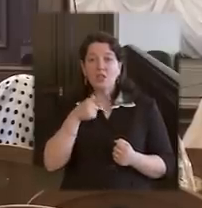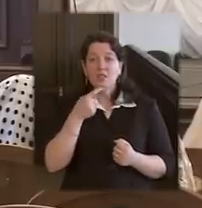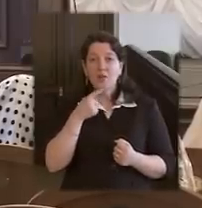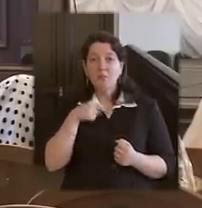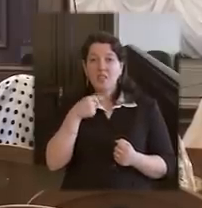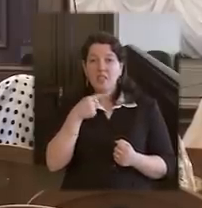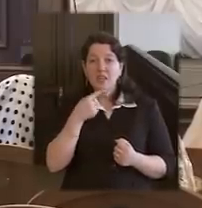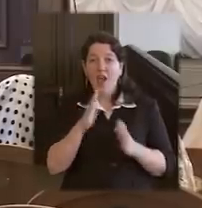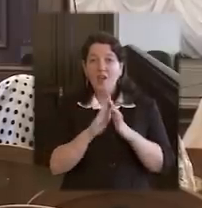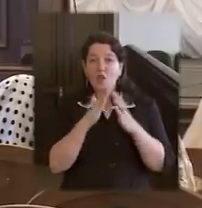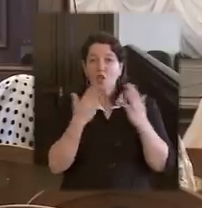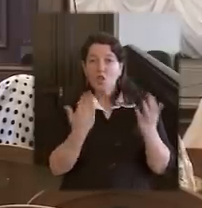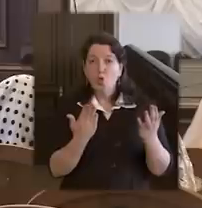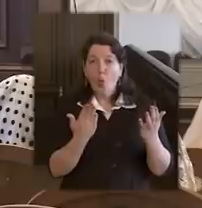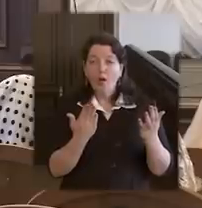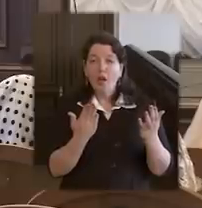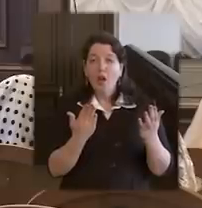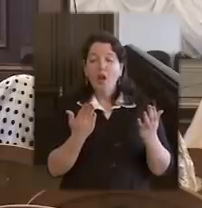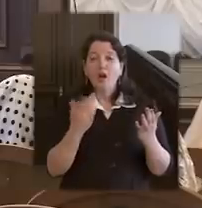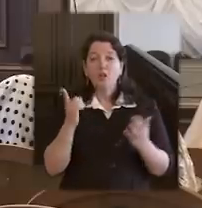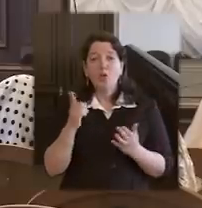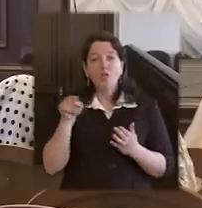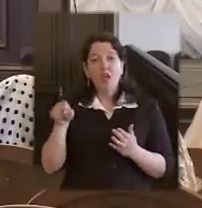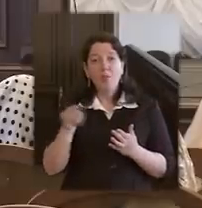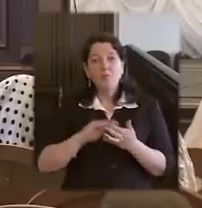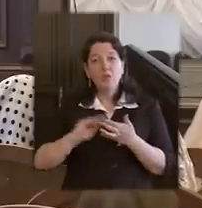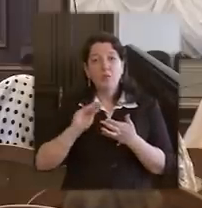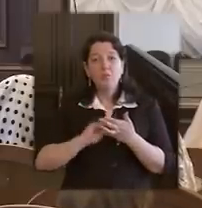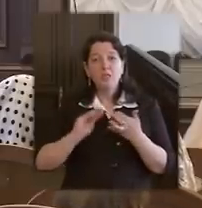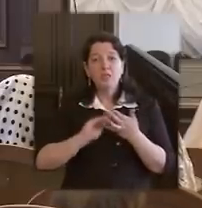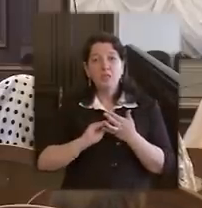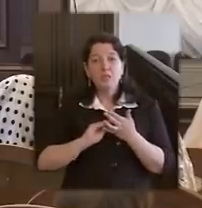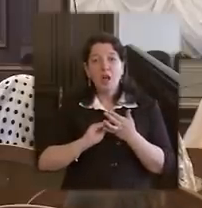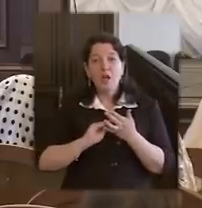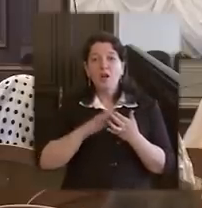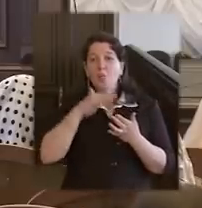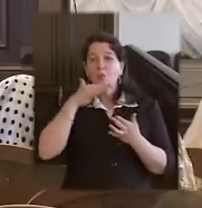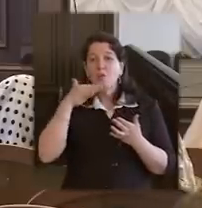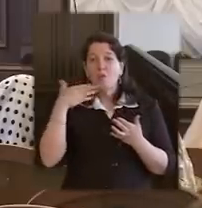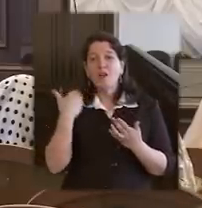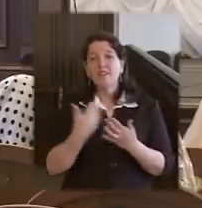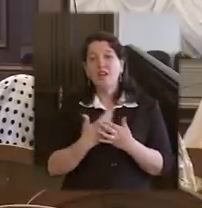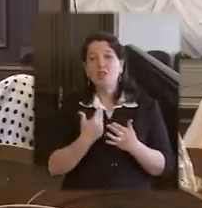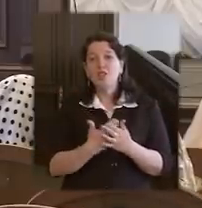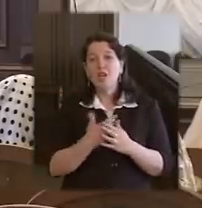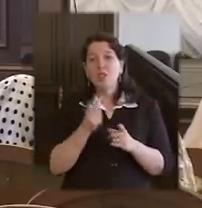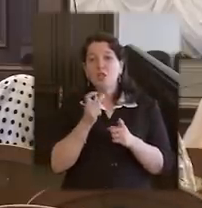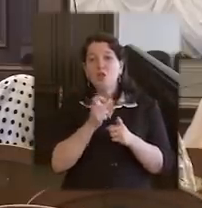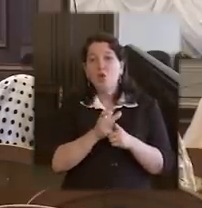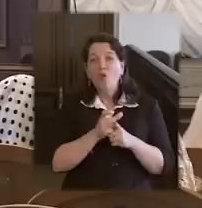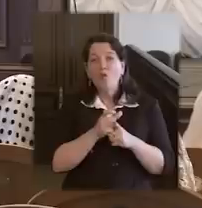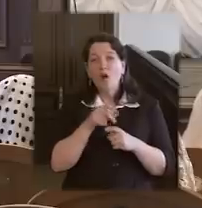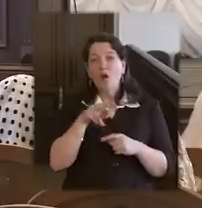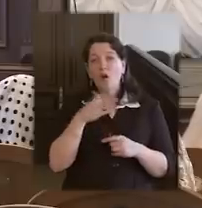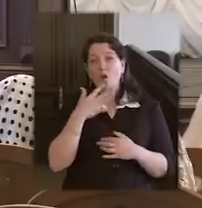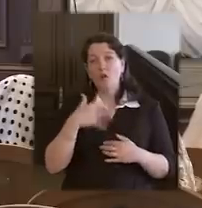языке, то там в греческом языке очень много есть оттенков любви, и каждое слово выражает, каждый термин выражает